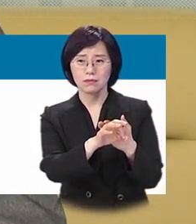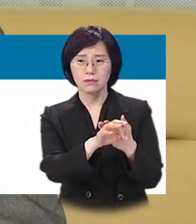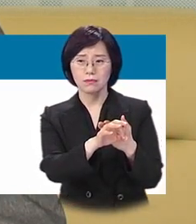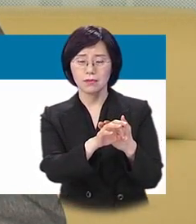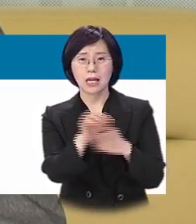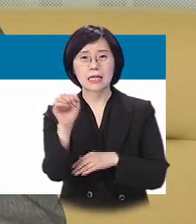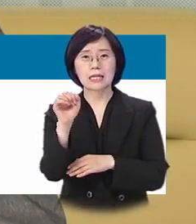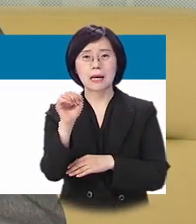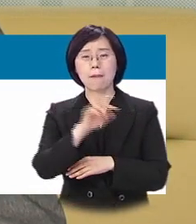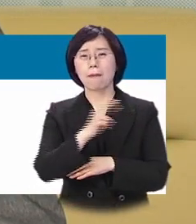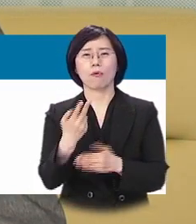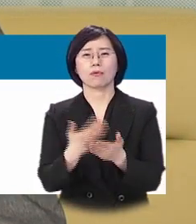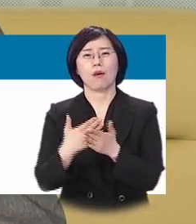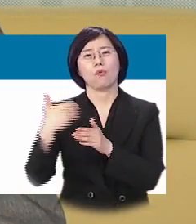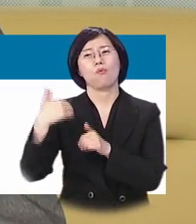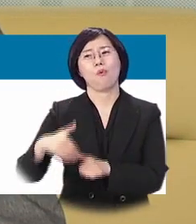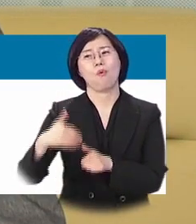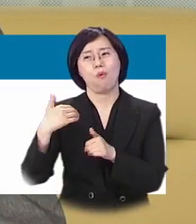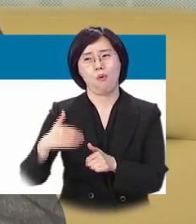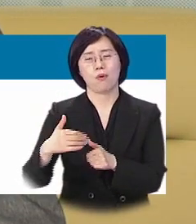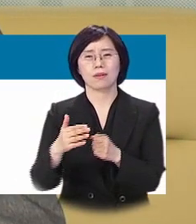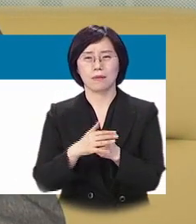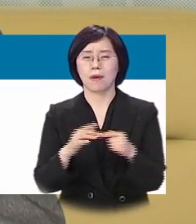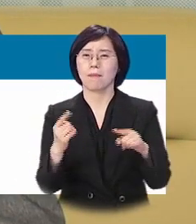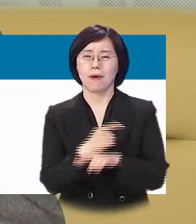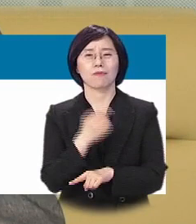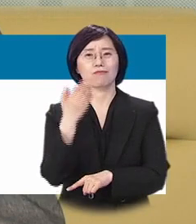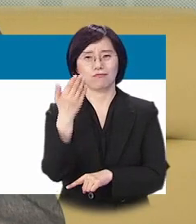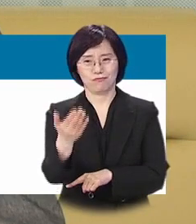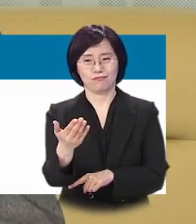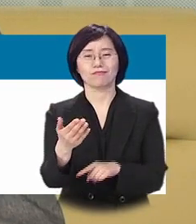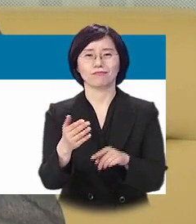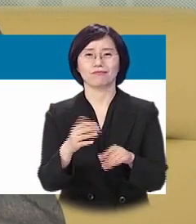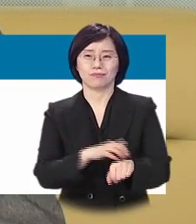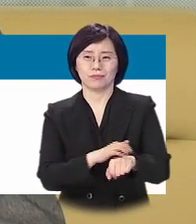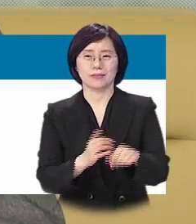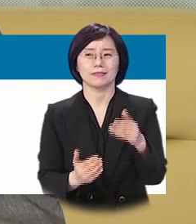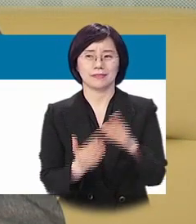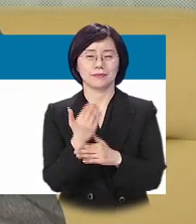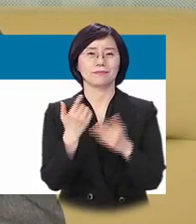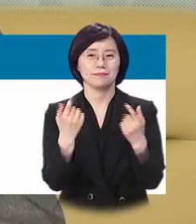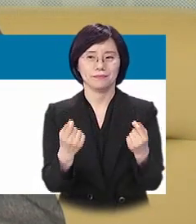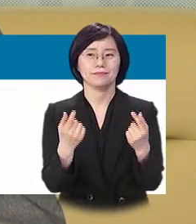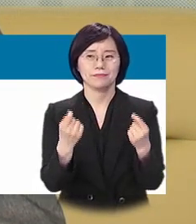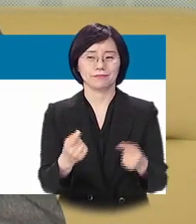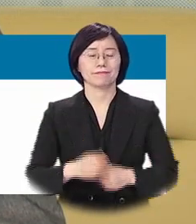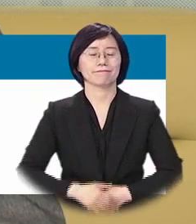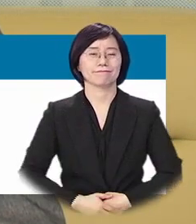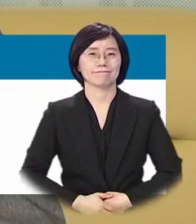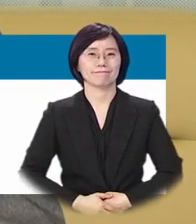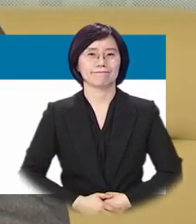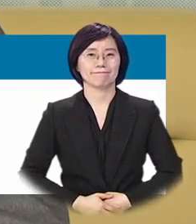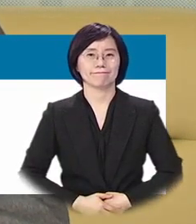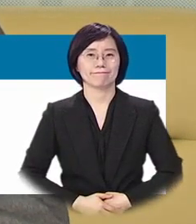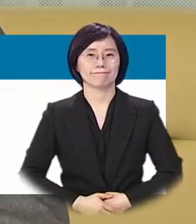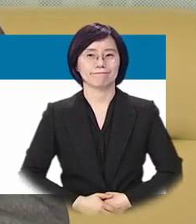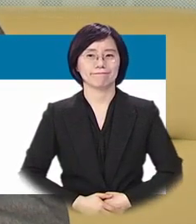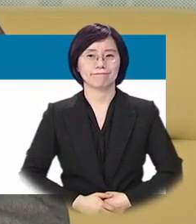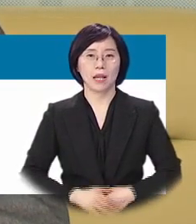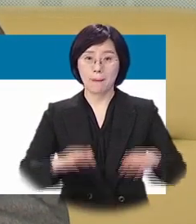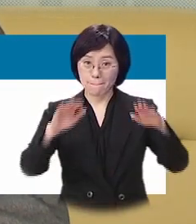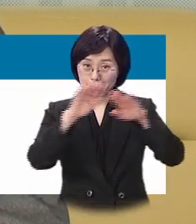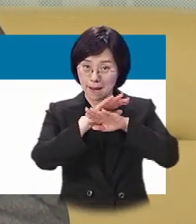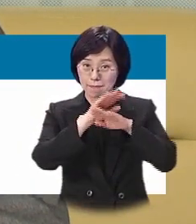경우에는 변경해달라고 요청해서 이번 같은 그런 불편한 사례가 발생한 것 같습니다.